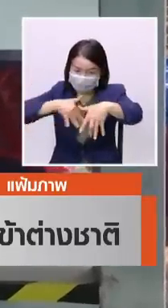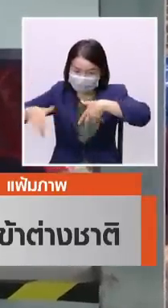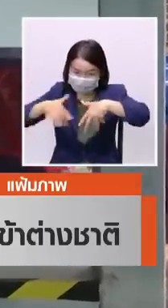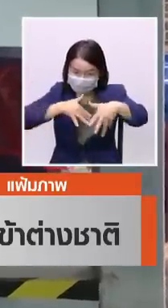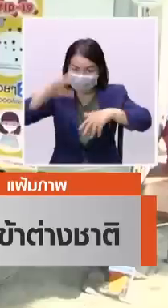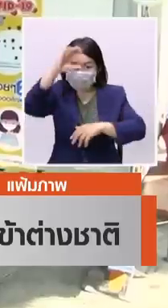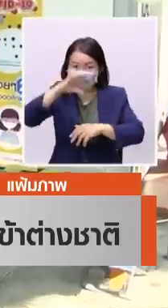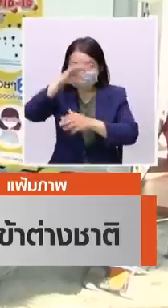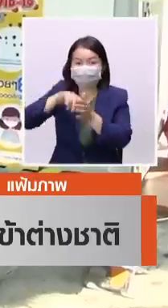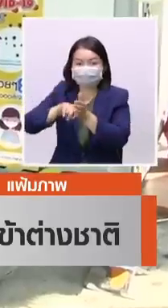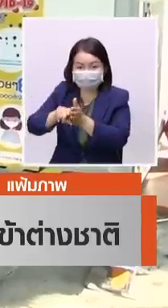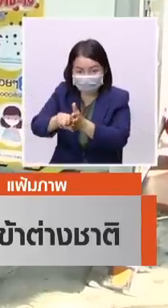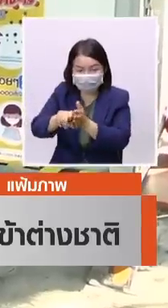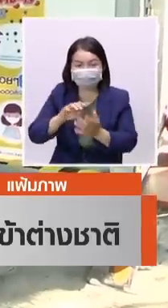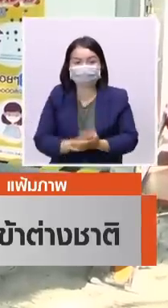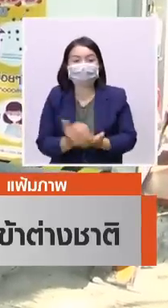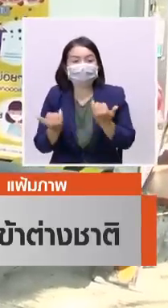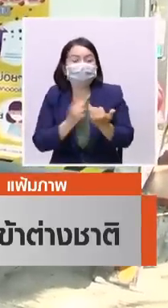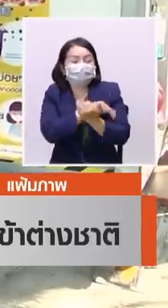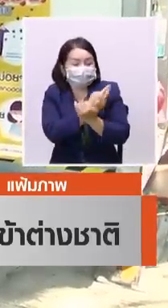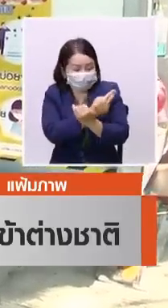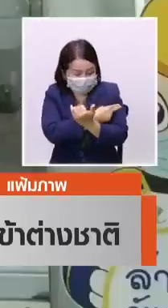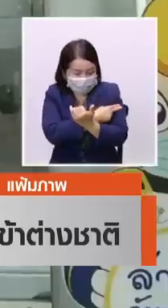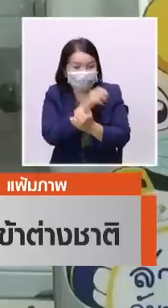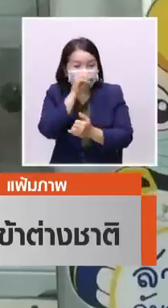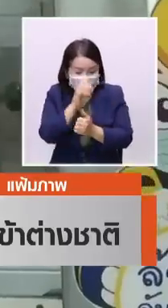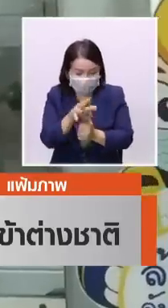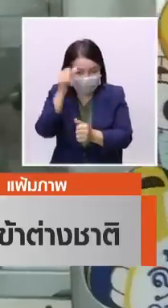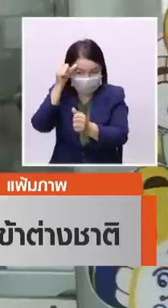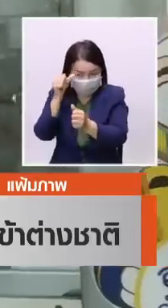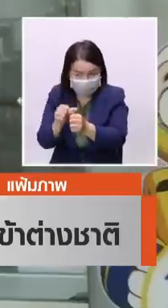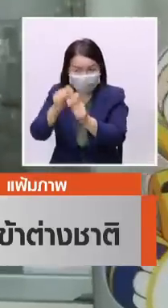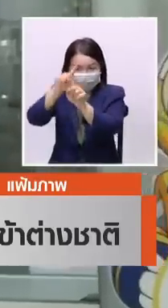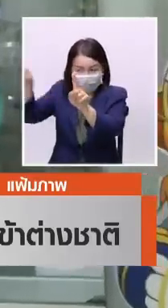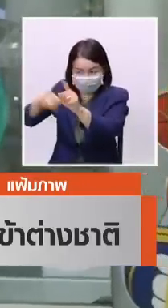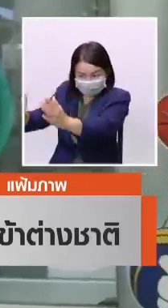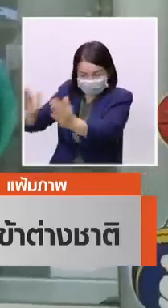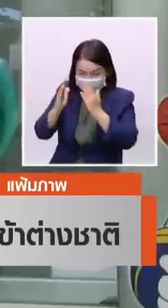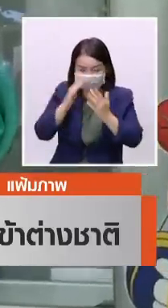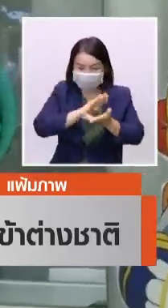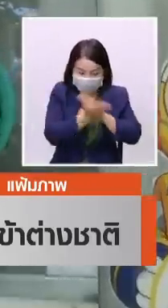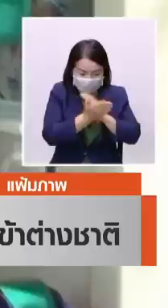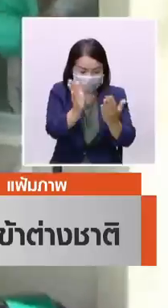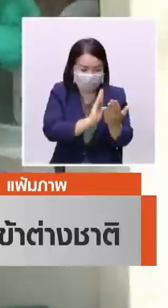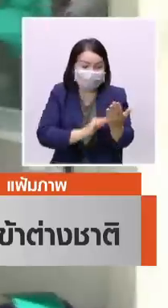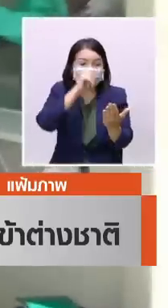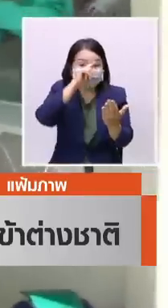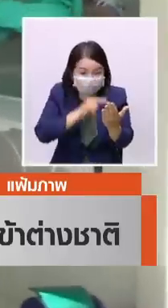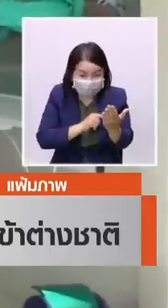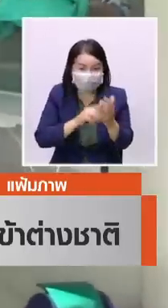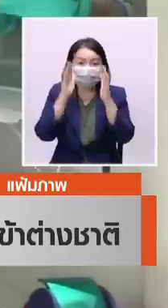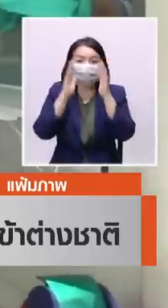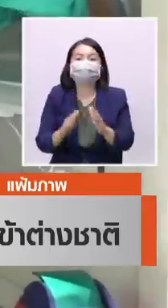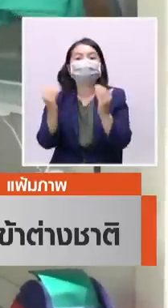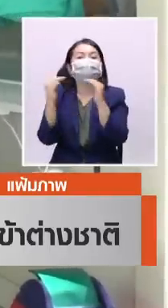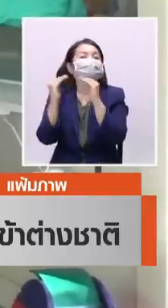เองคุณบอกว่าอยากให้ถอดบทเรียนจากประเทศอังกฤษมาใช้ในประเทศไทยค่ะมีจำนวนประชากรไม่